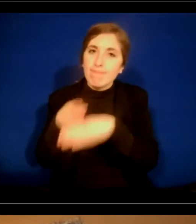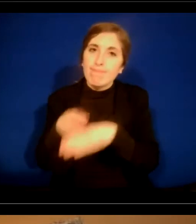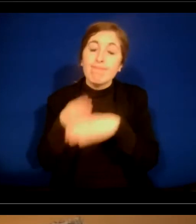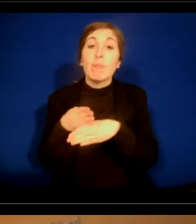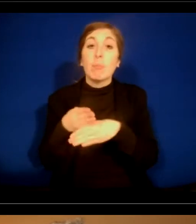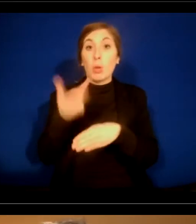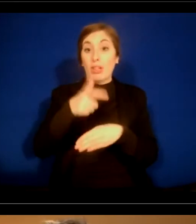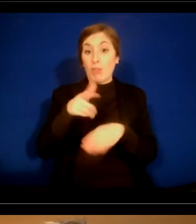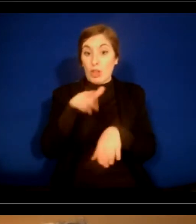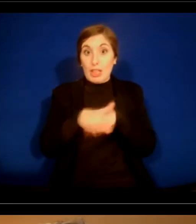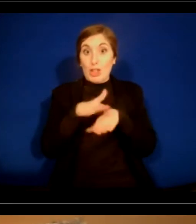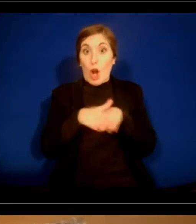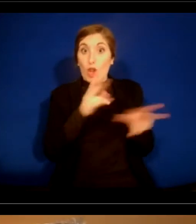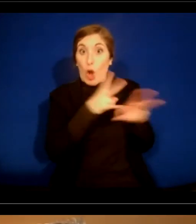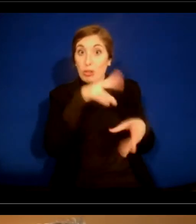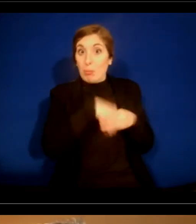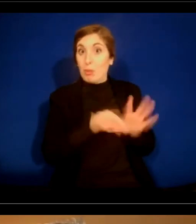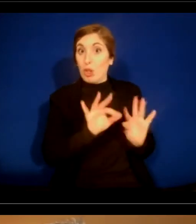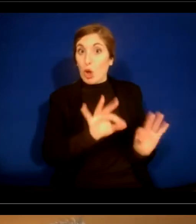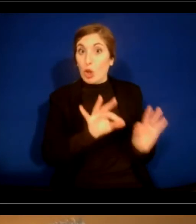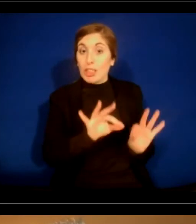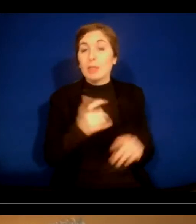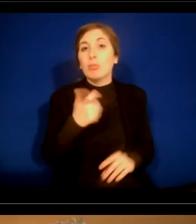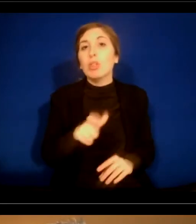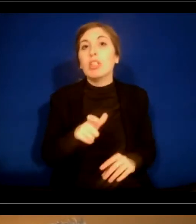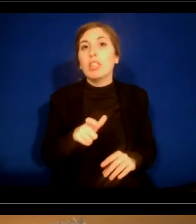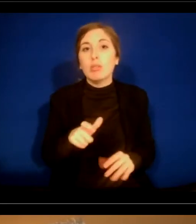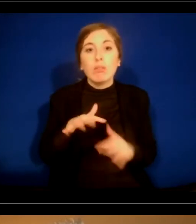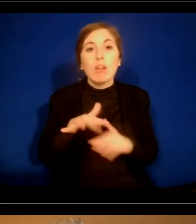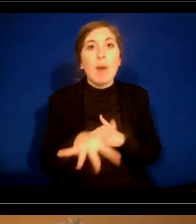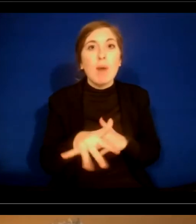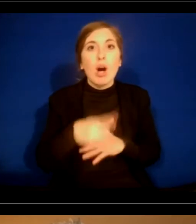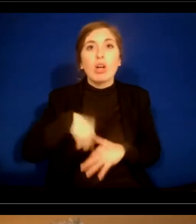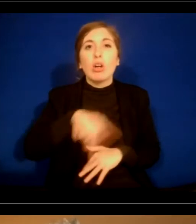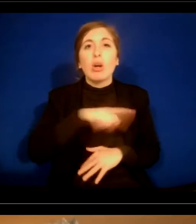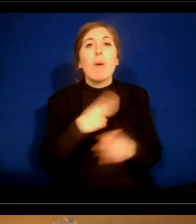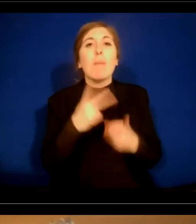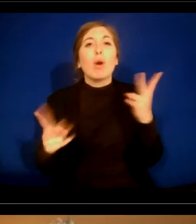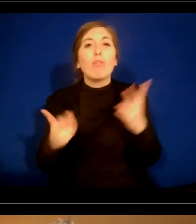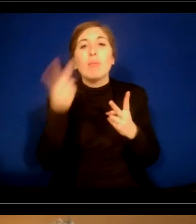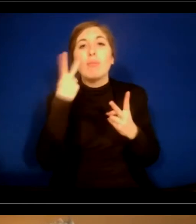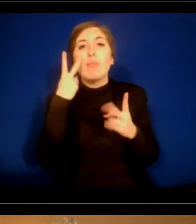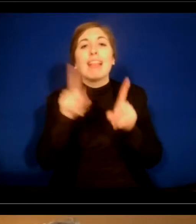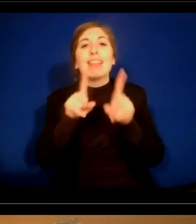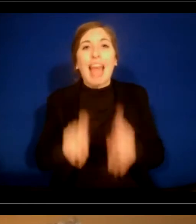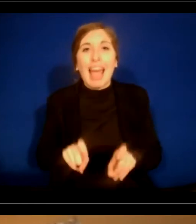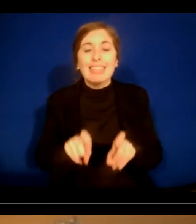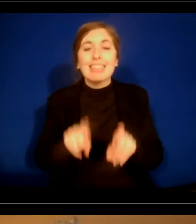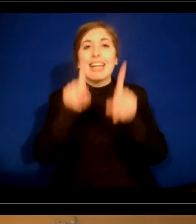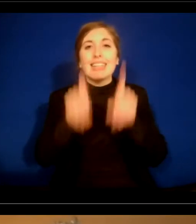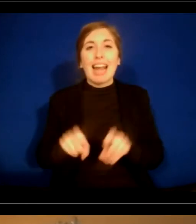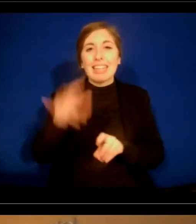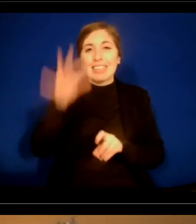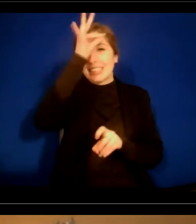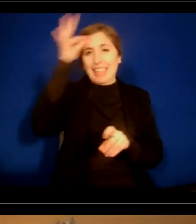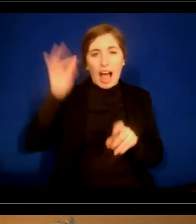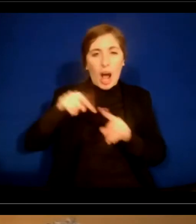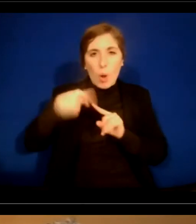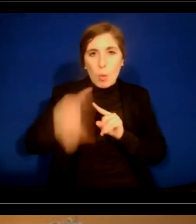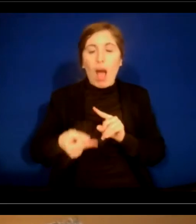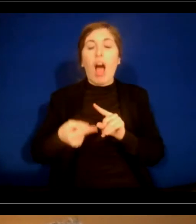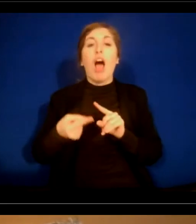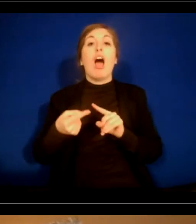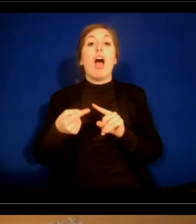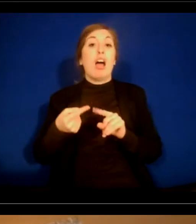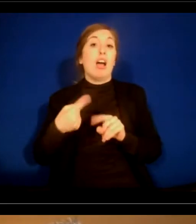ospedali. Perché inizieremo a fare anche dei test per valutare il post-traumatic stress disorder, almeno 13 domini psichiatrici con le scale